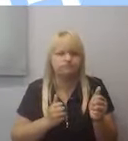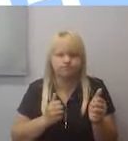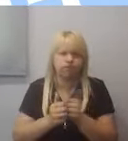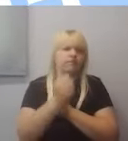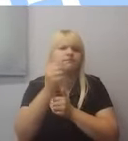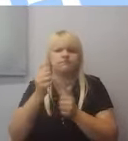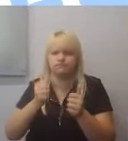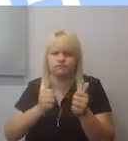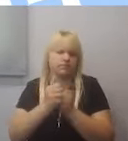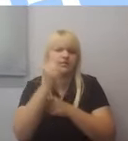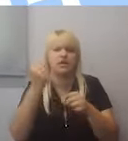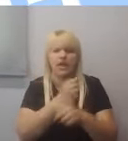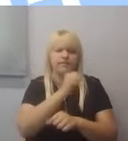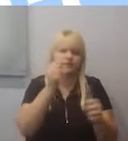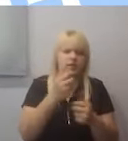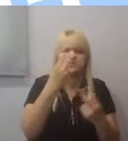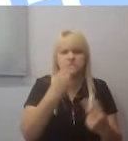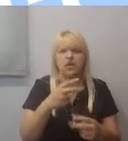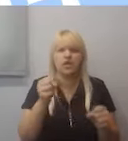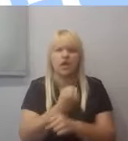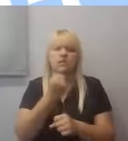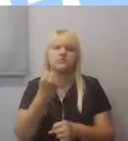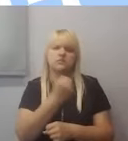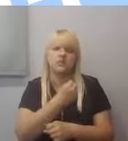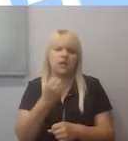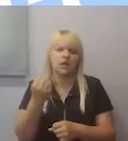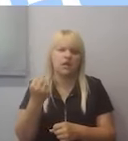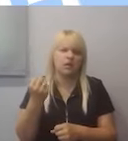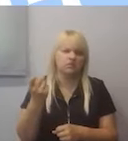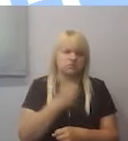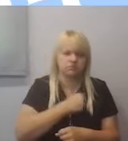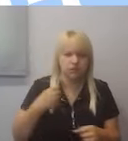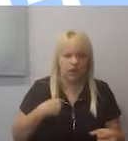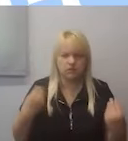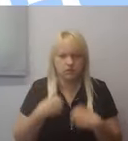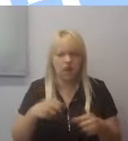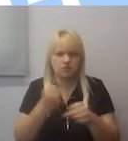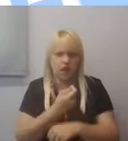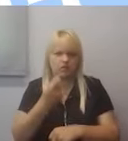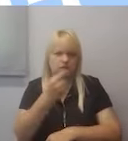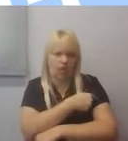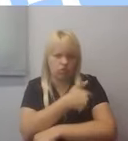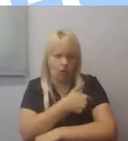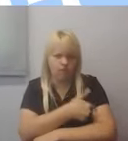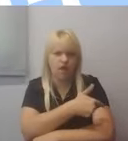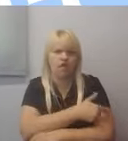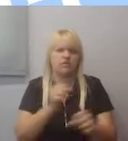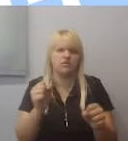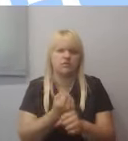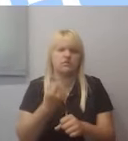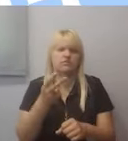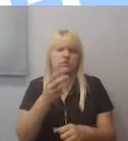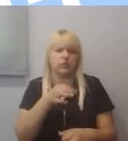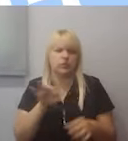gan staigāt paramilitārās drēbēs gan tetuējum zīmīgi gan kādas uzšuves nozīmītes var tikt uztvertas